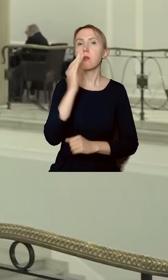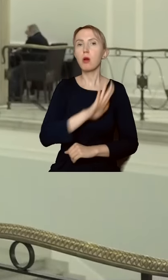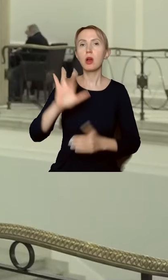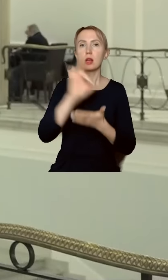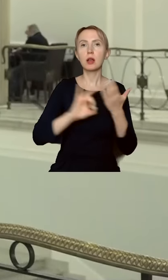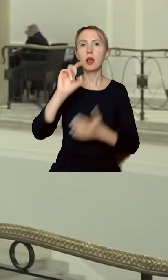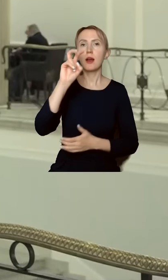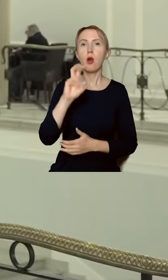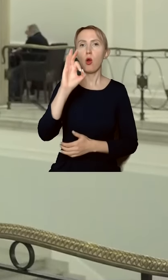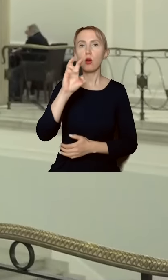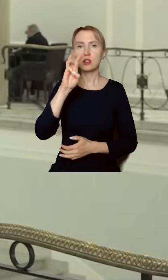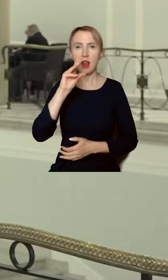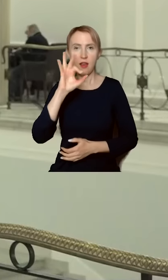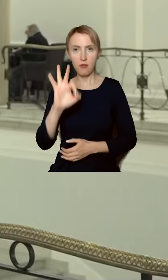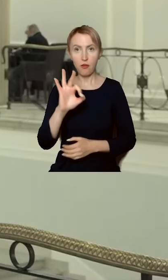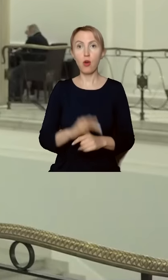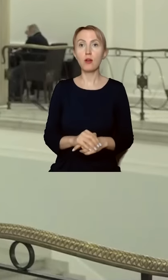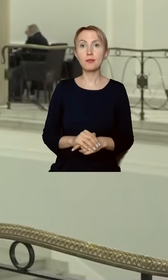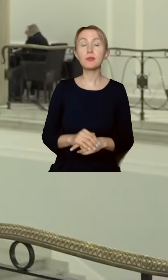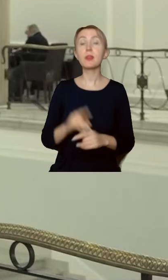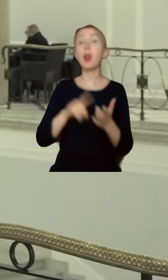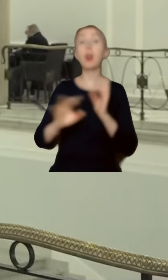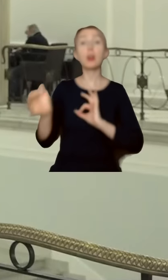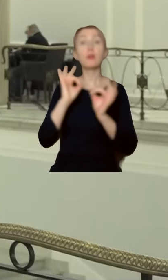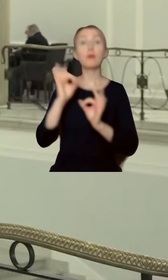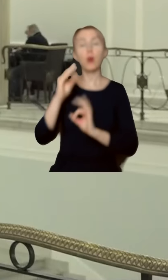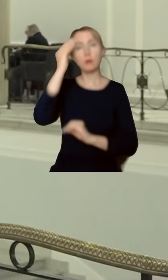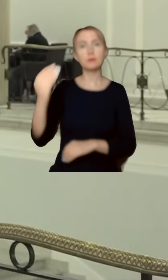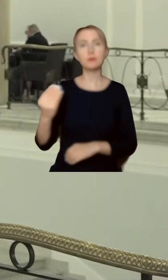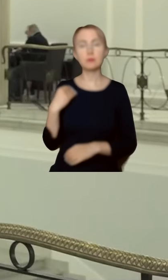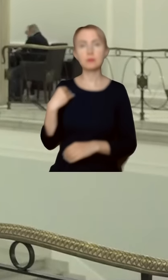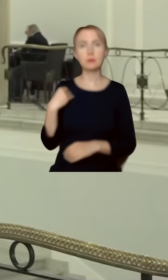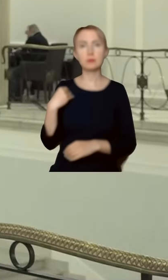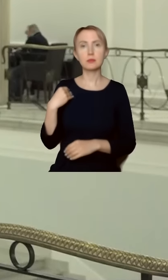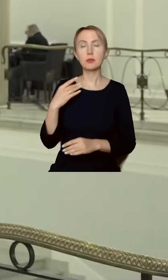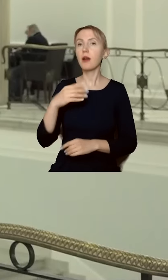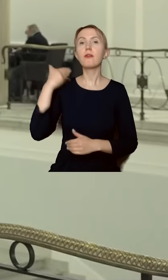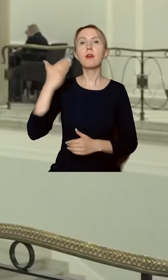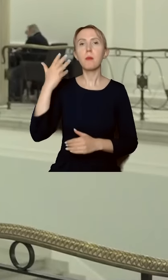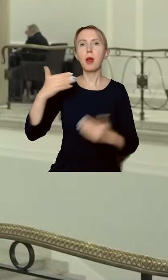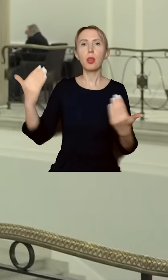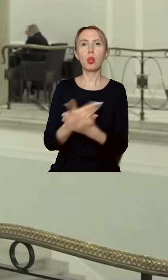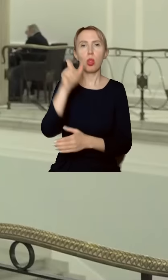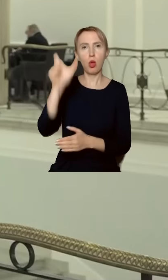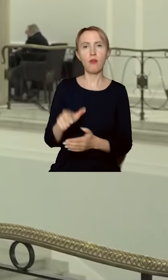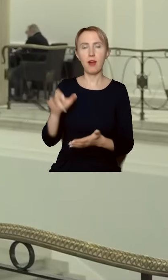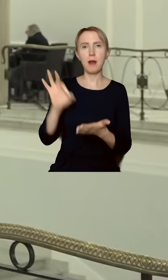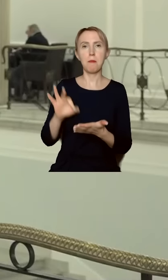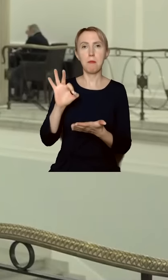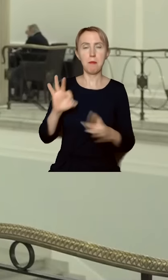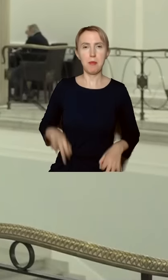Choczewo. No ale z informacji, jakie uzyskaliśmy poprzez wypowiedź nowej pani wojewody